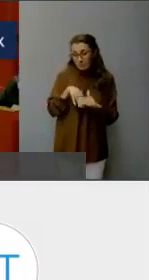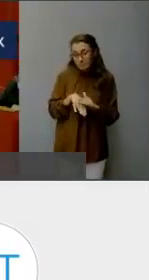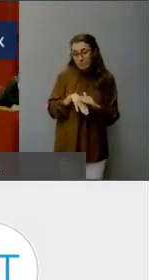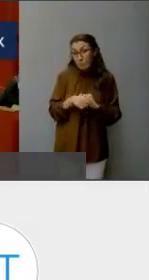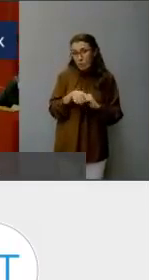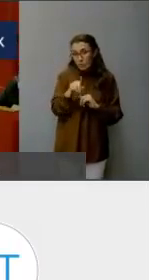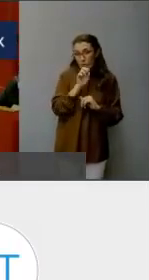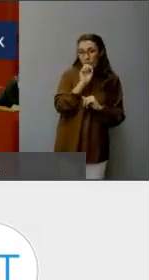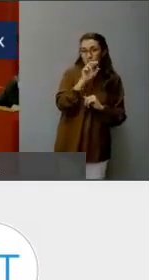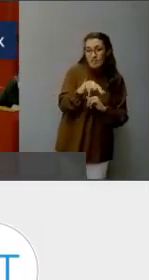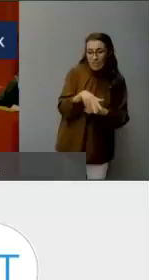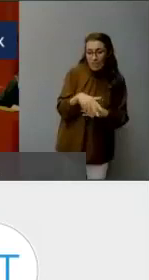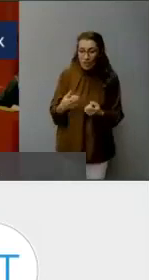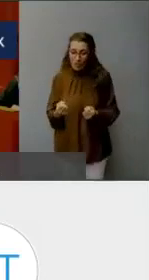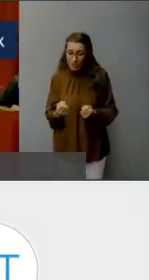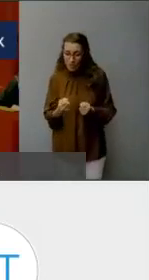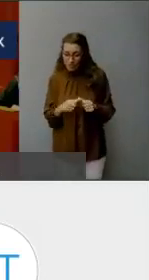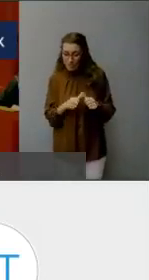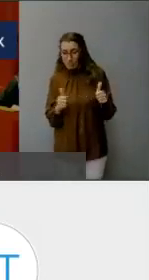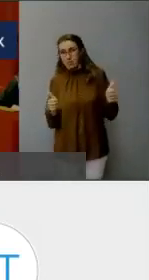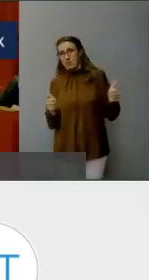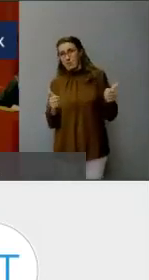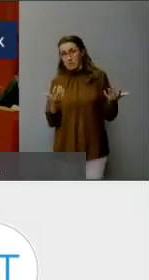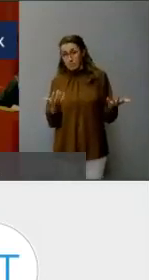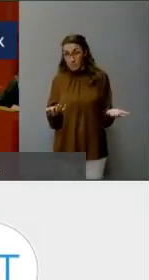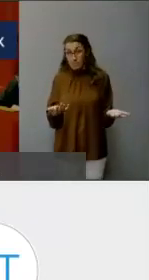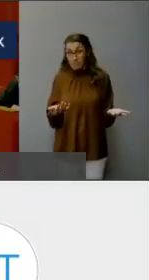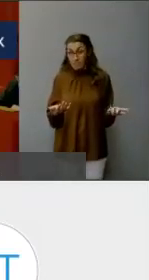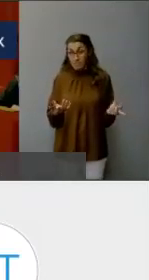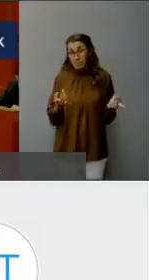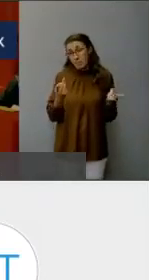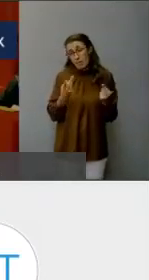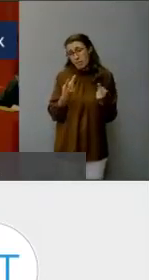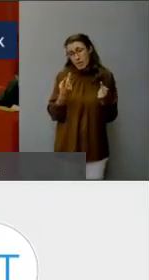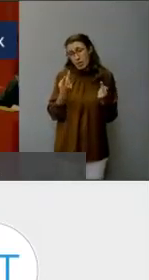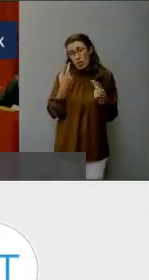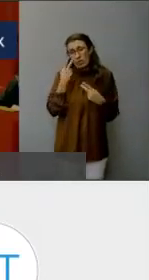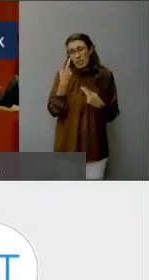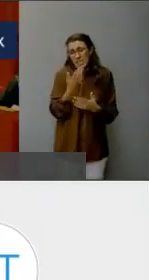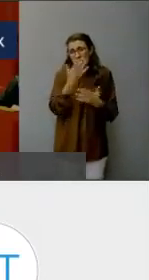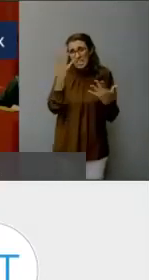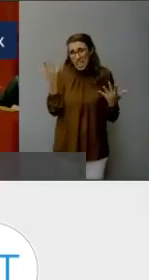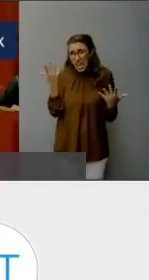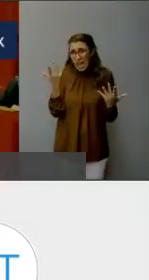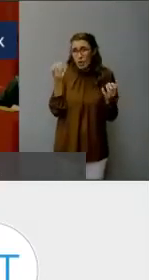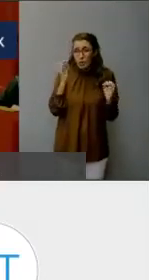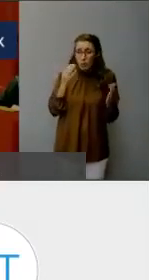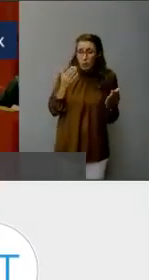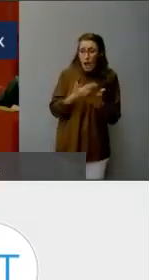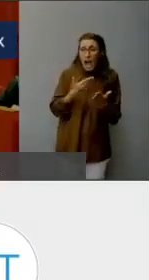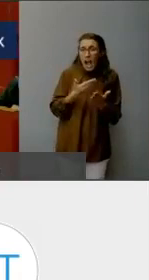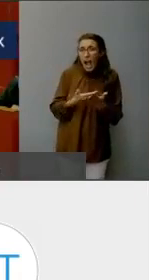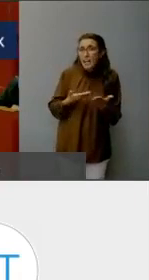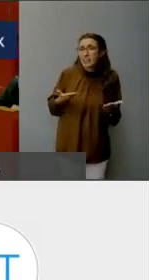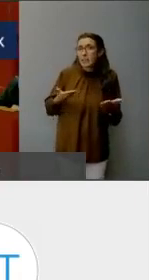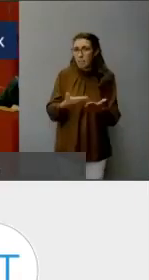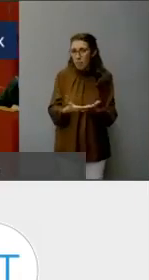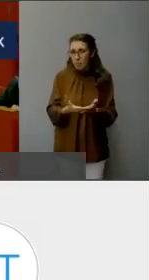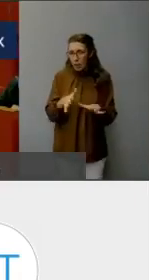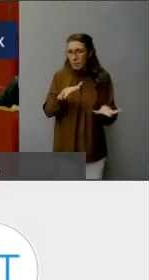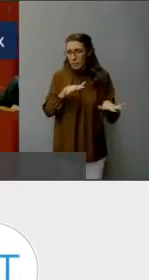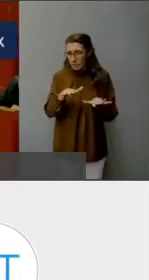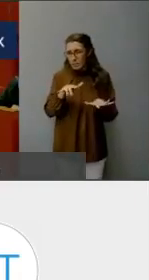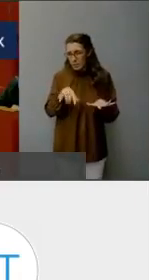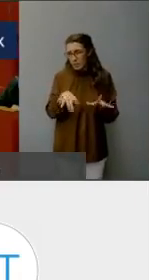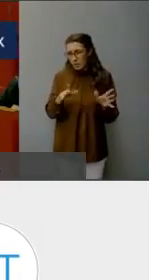con le affermazioni che si fanno e con i gesti che ci proponete gli atti amministrativi che ci proponete in